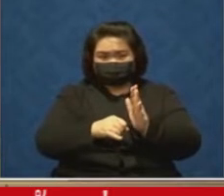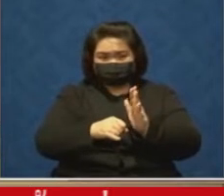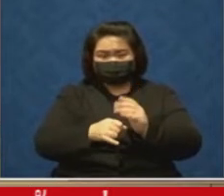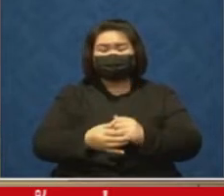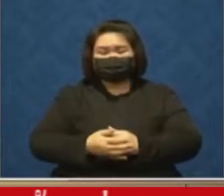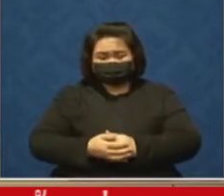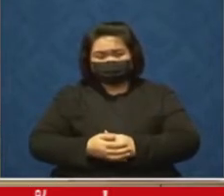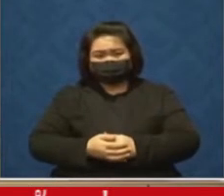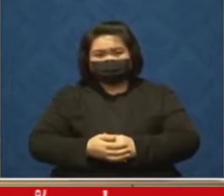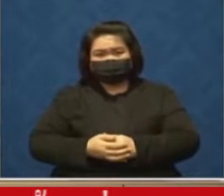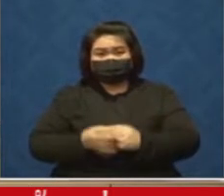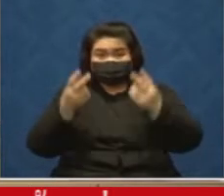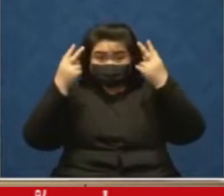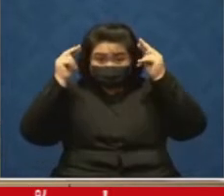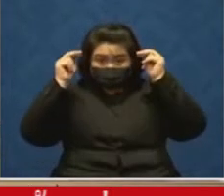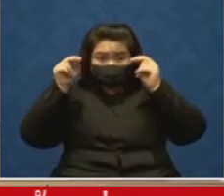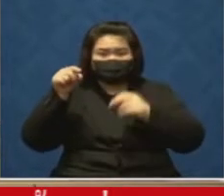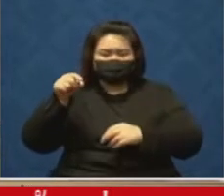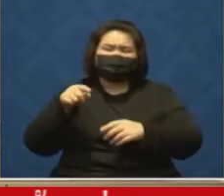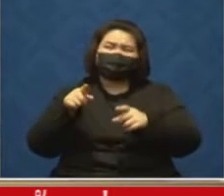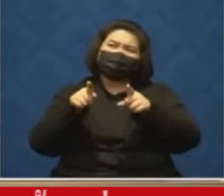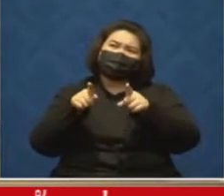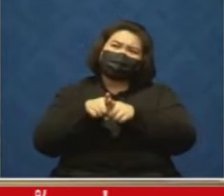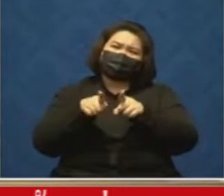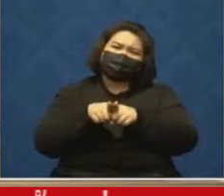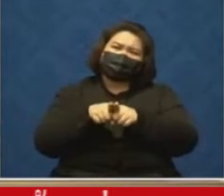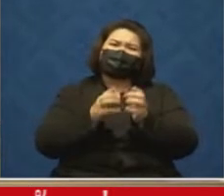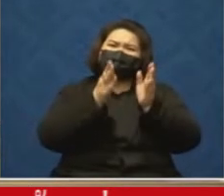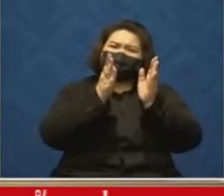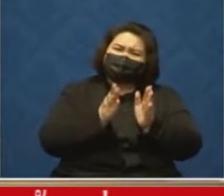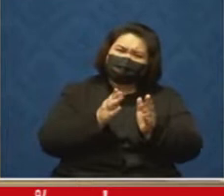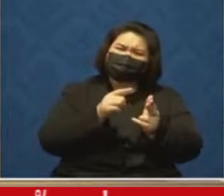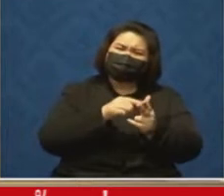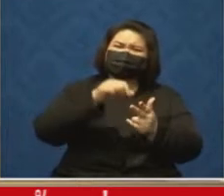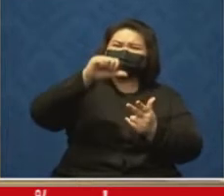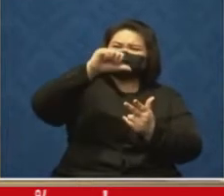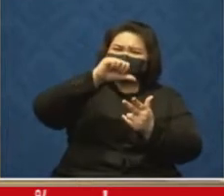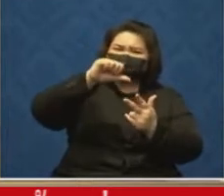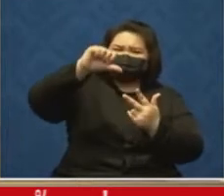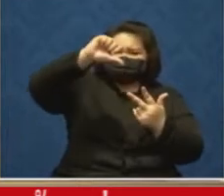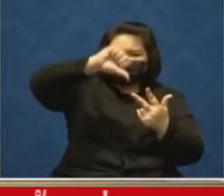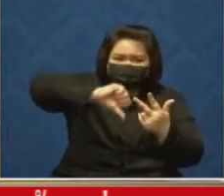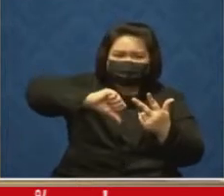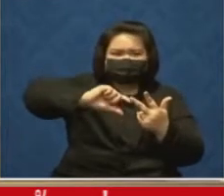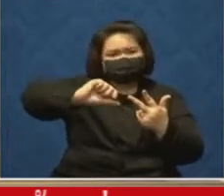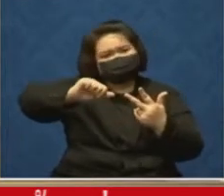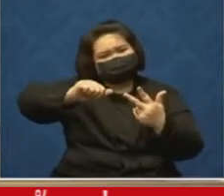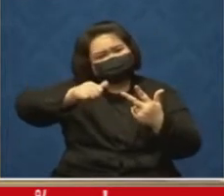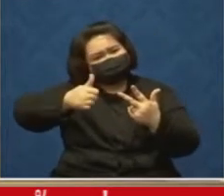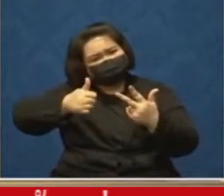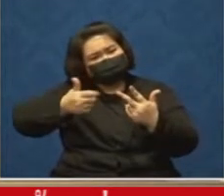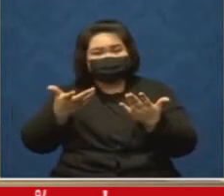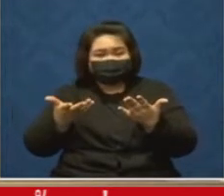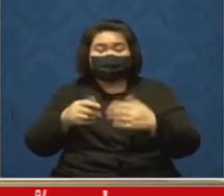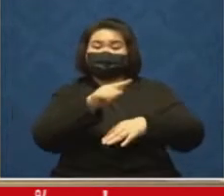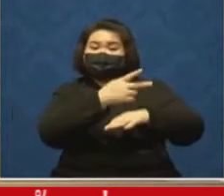ท่านผลเอกประยุตว่าไปแล้วท่านก็เหมอนกับคนโหดเร็ดีท่านเองเป็นประทานพporangกแห่งชาติ